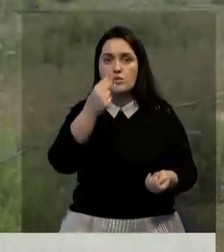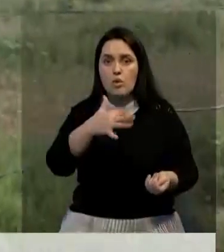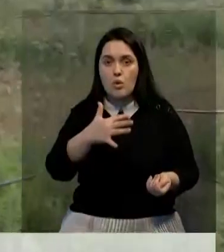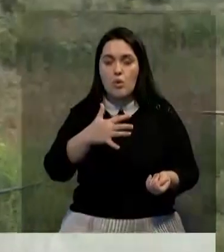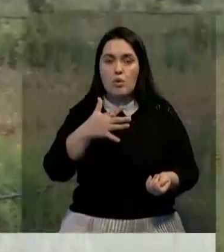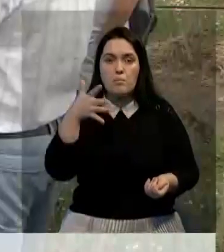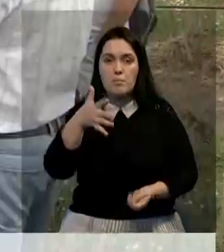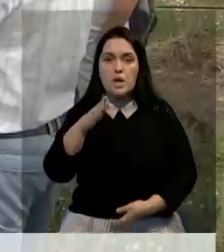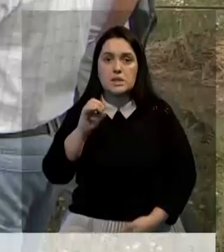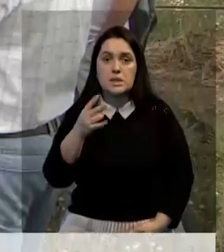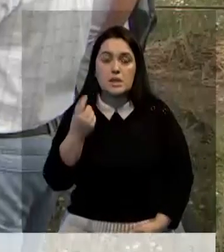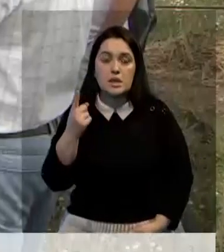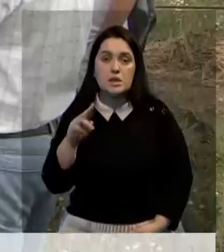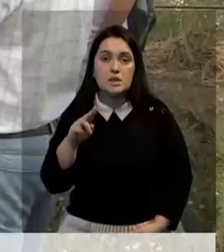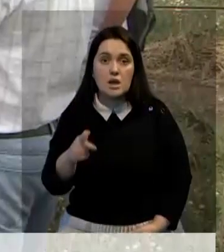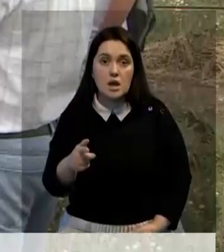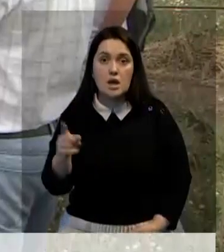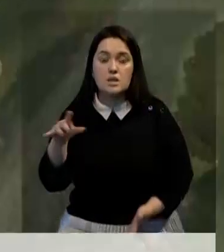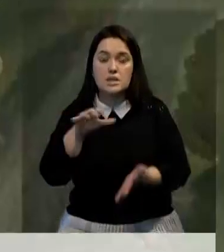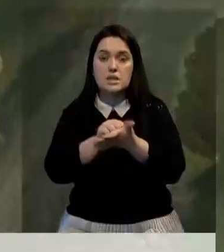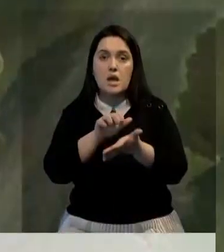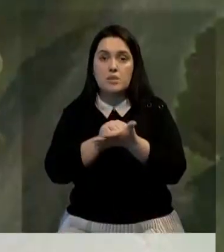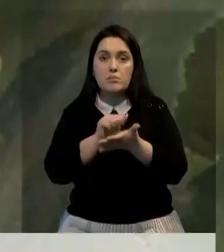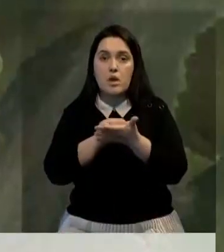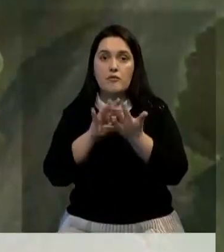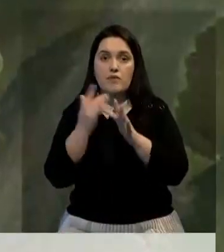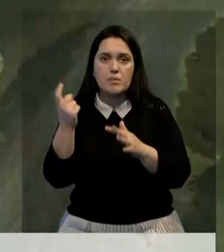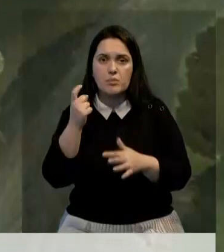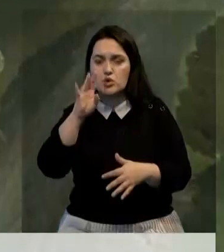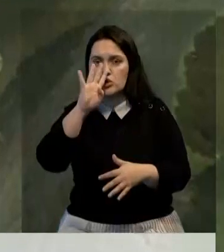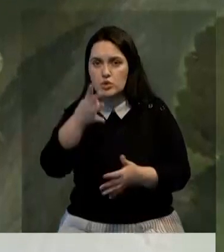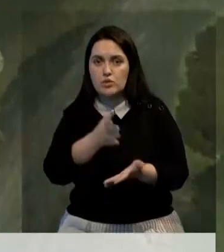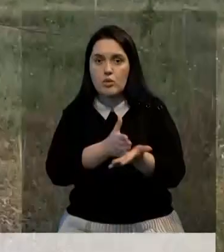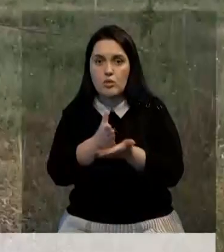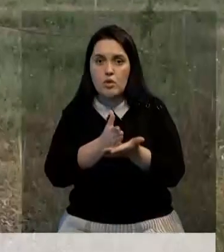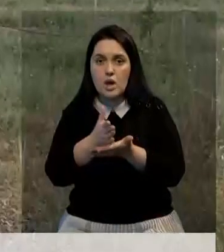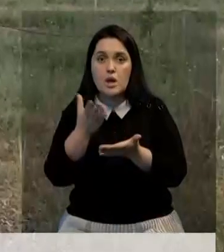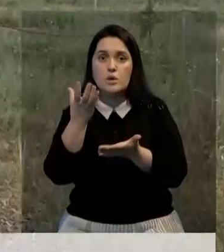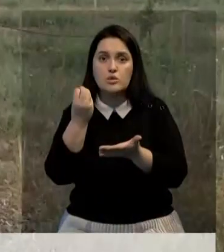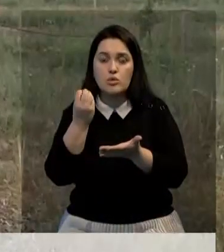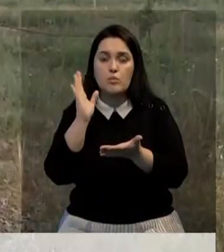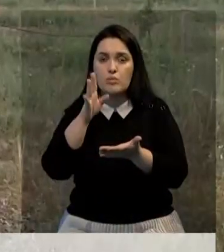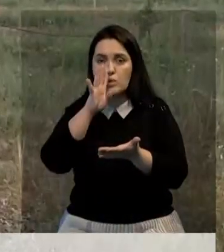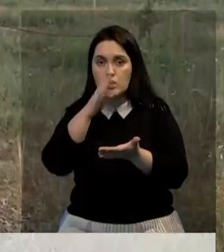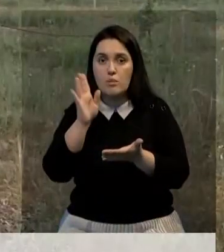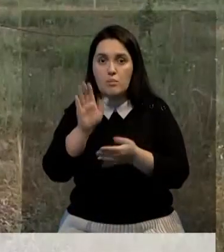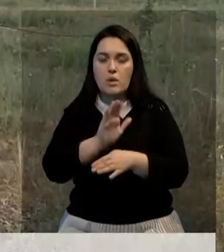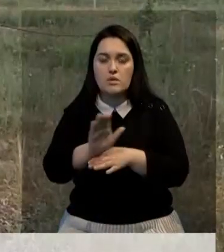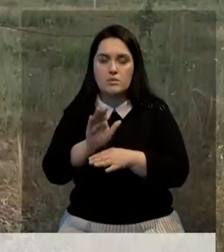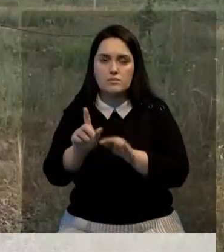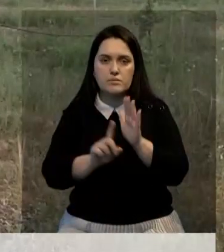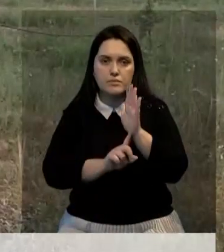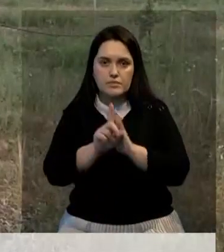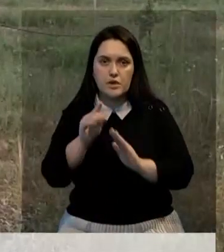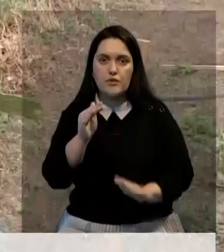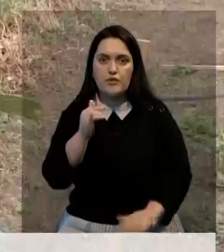5.000 тенге за килограмм занимается этим делом Фермер 4 года говорит что пройдёт ещё столько же и фундук пойдёт в промышленных